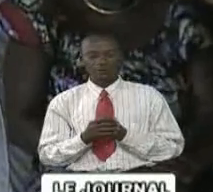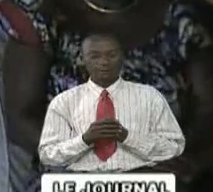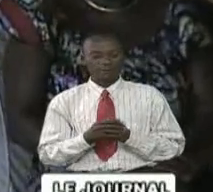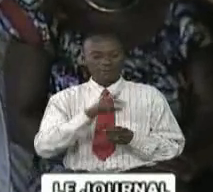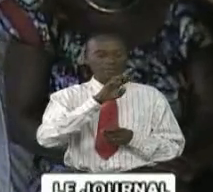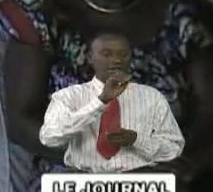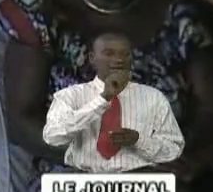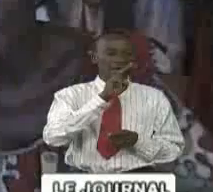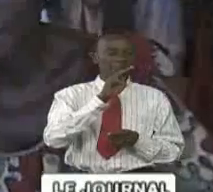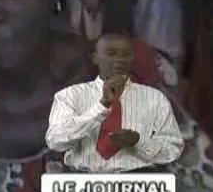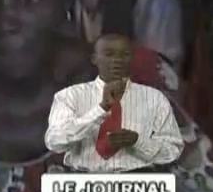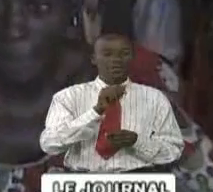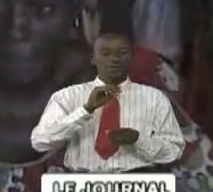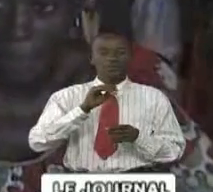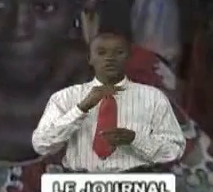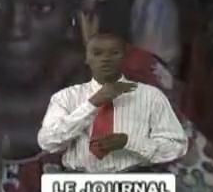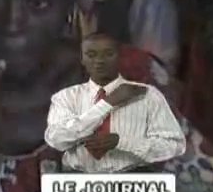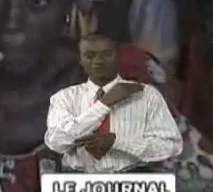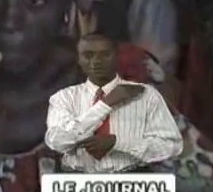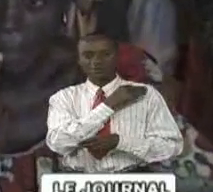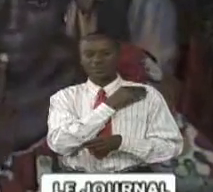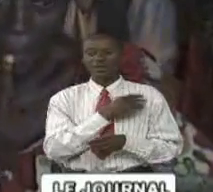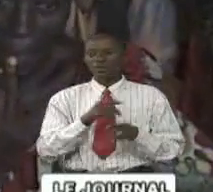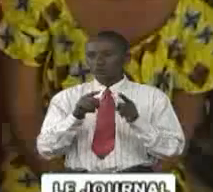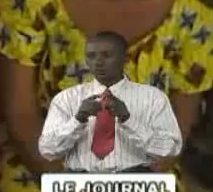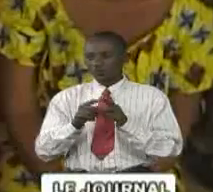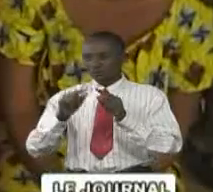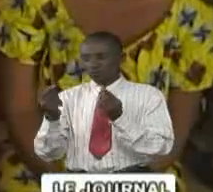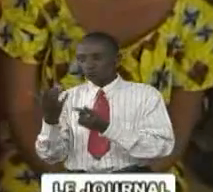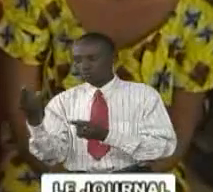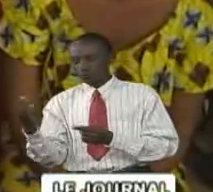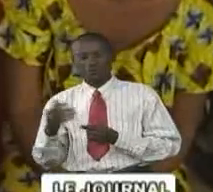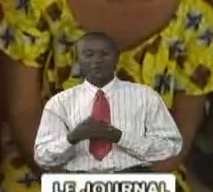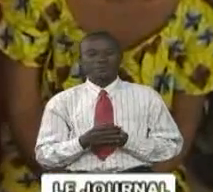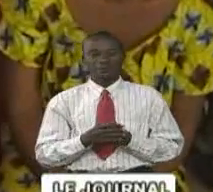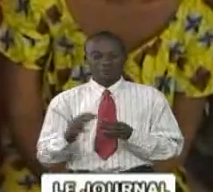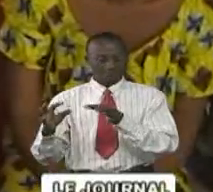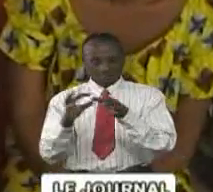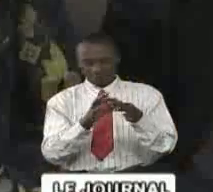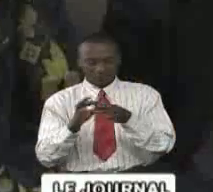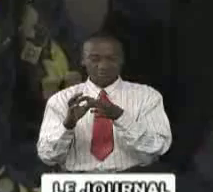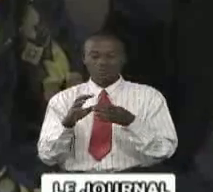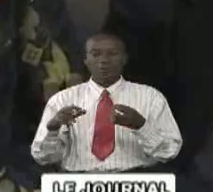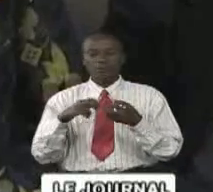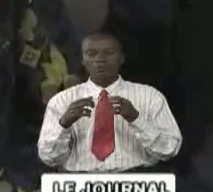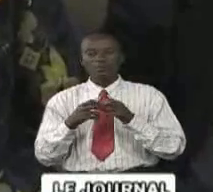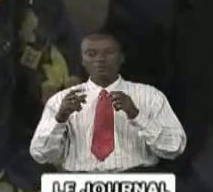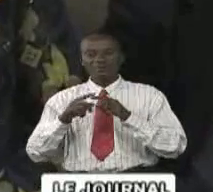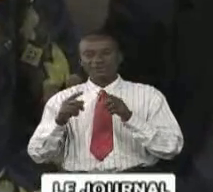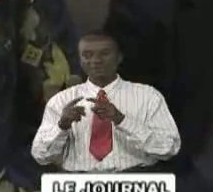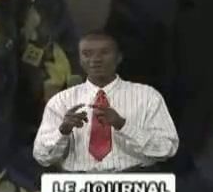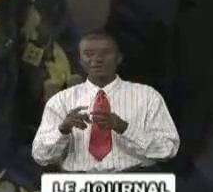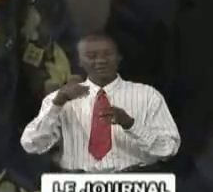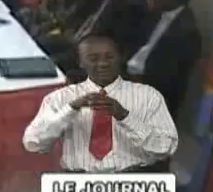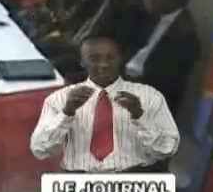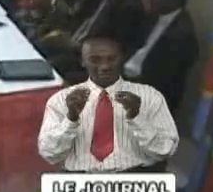Kabila MP avec l'entreprise belge BB Consult a constitué l'essentiel des questions abordées au cours de ces conclaves. Ils